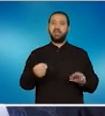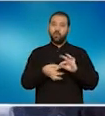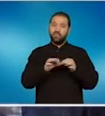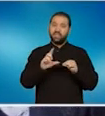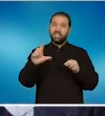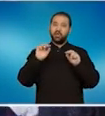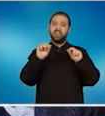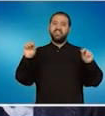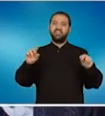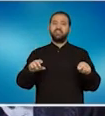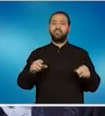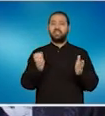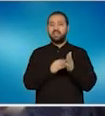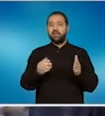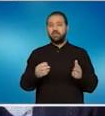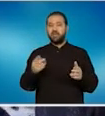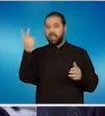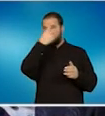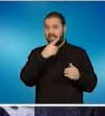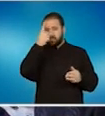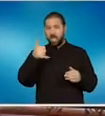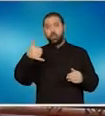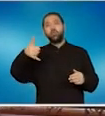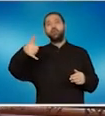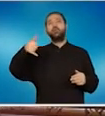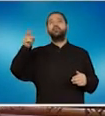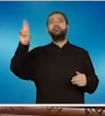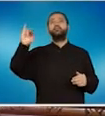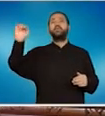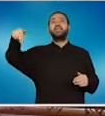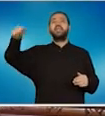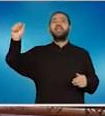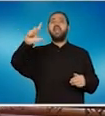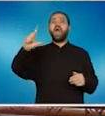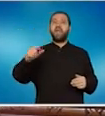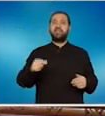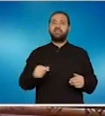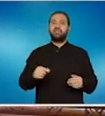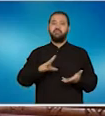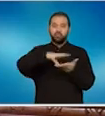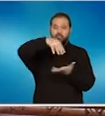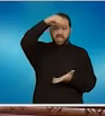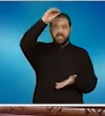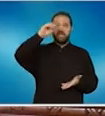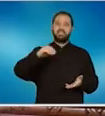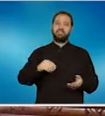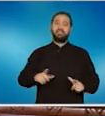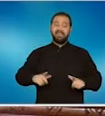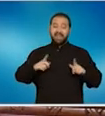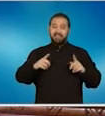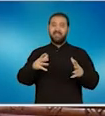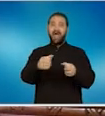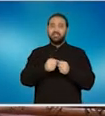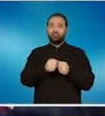un jurnal de lectură duhovnicească la traducerile. La filocalie română. La filocalie, dar jurnal